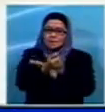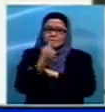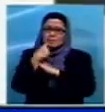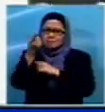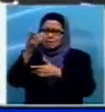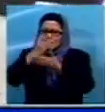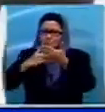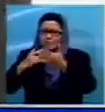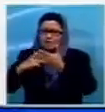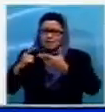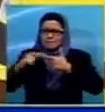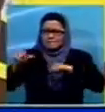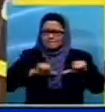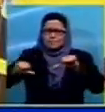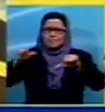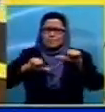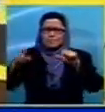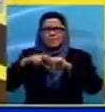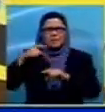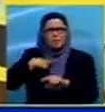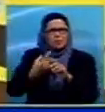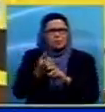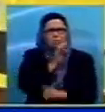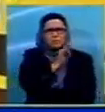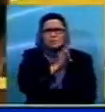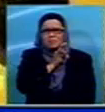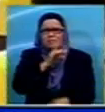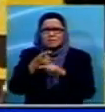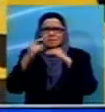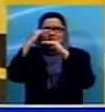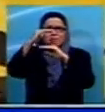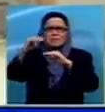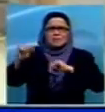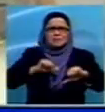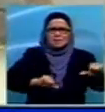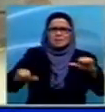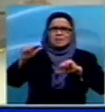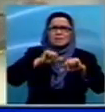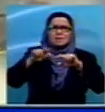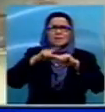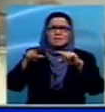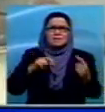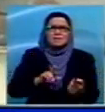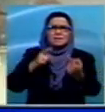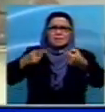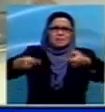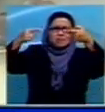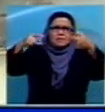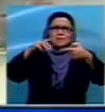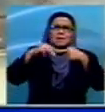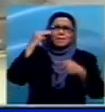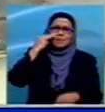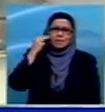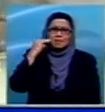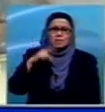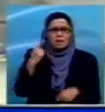tanya tahap kecergasannya menjelang pertemuan pertama bertemu Mexico pada Jumaat. Eto'o hanya berlatih sekali bersama rakan